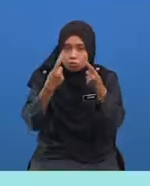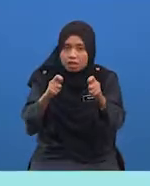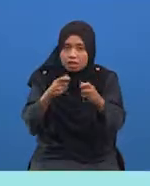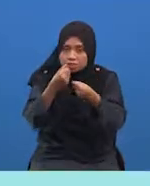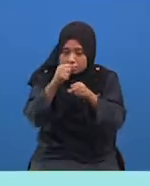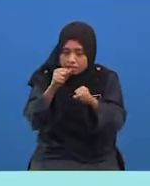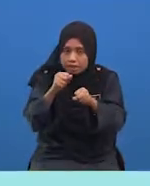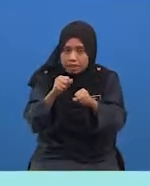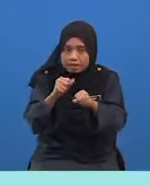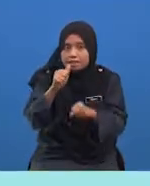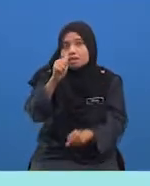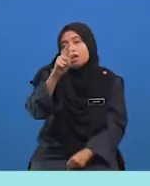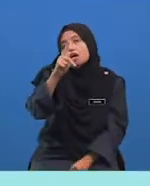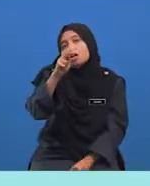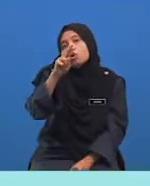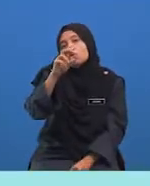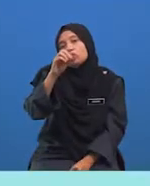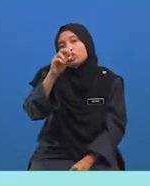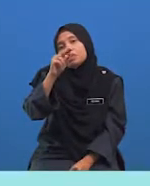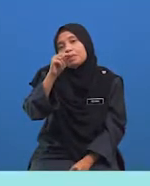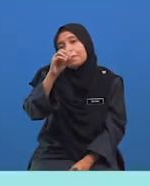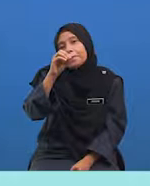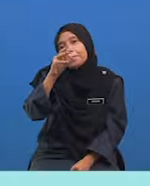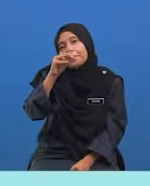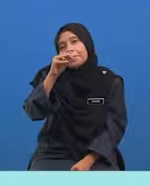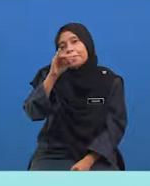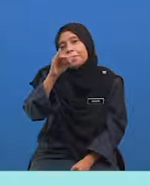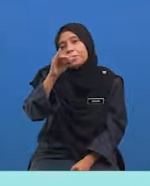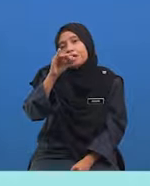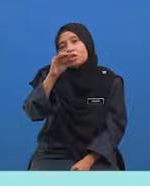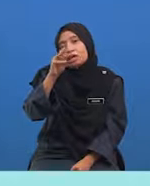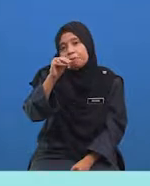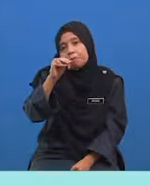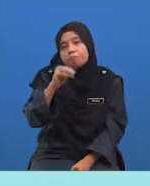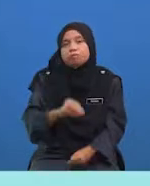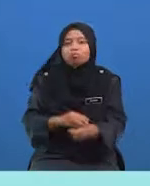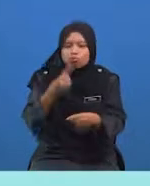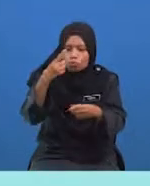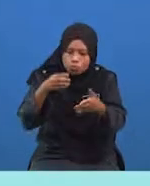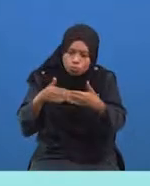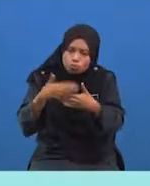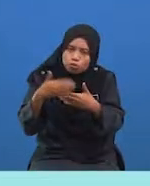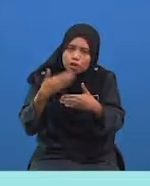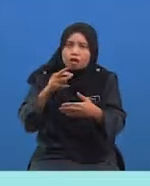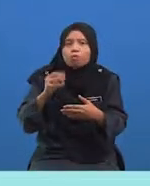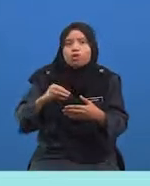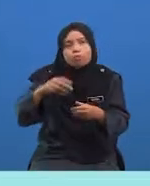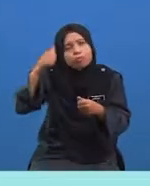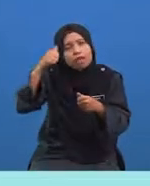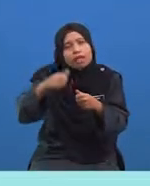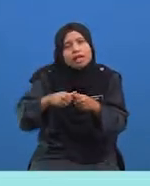Cikgu telah sediakan akronim ataupun singkatan nama bagi memudahkan